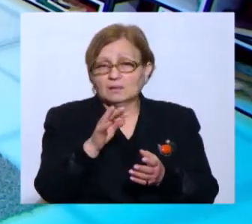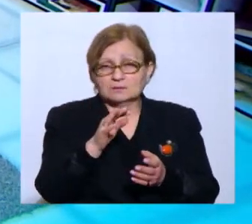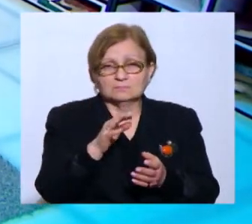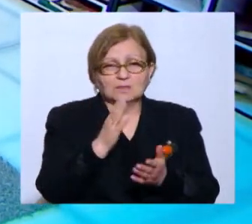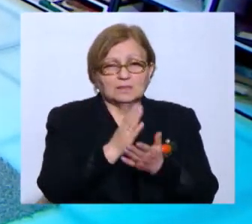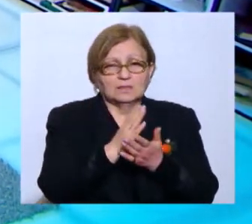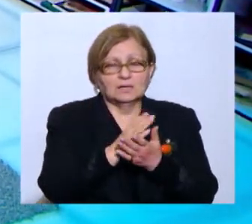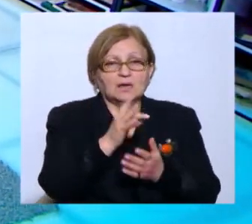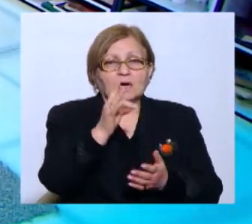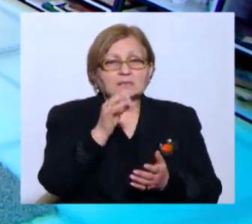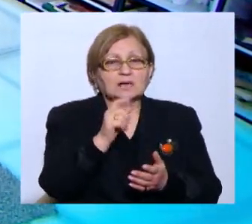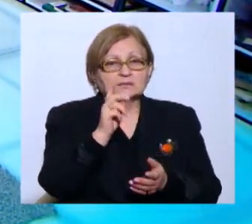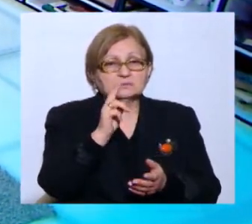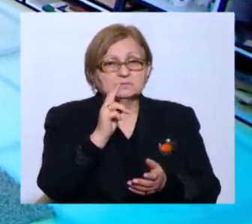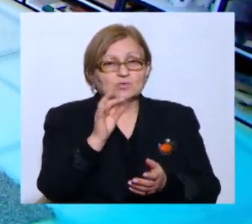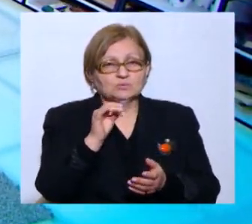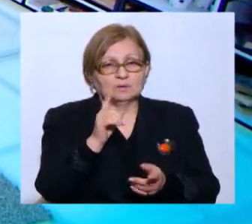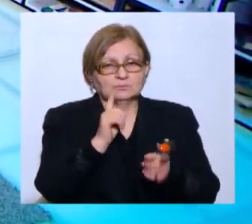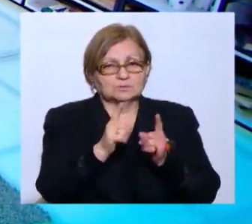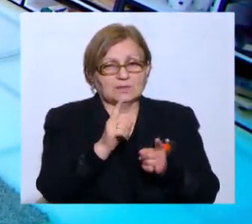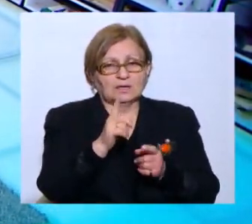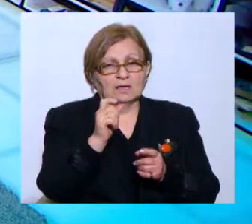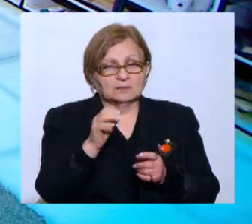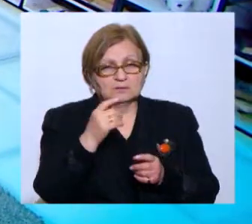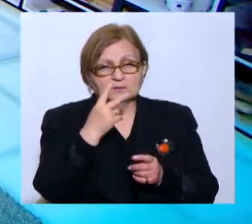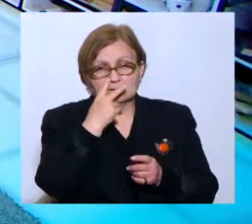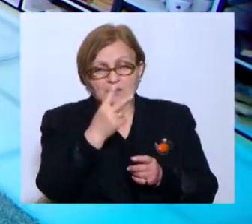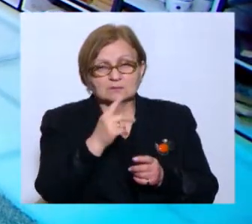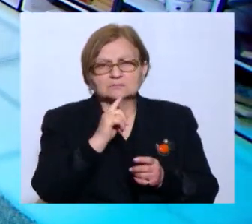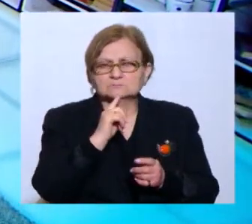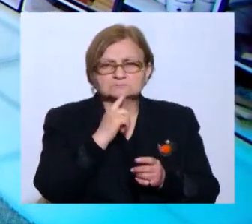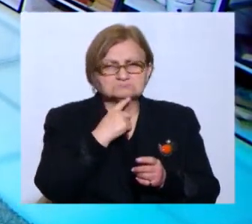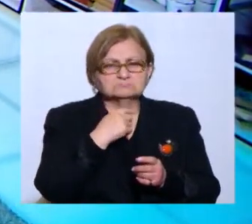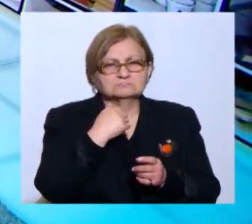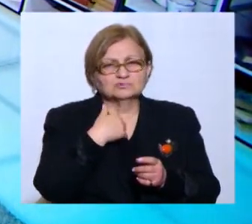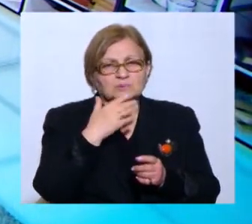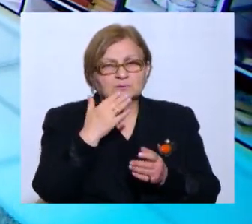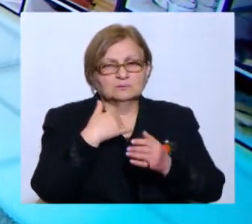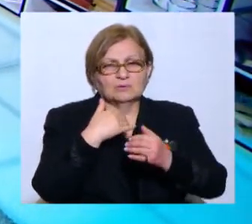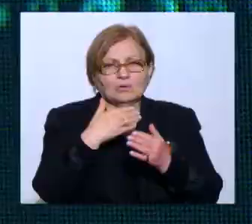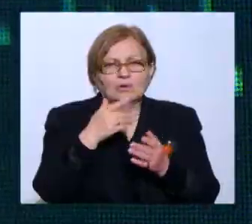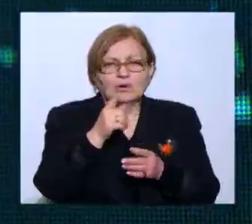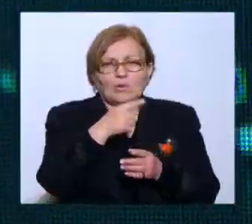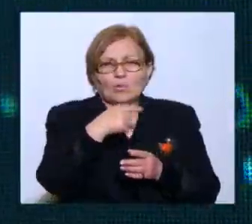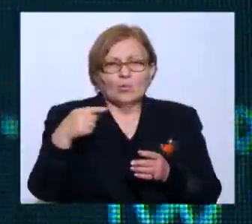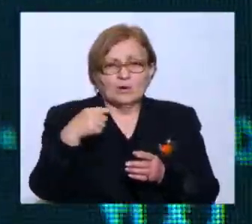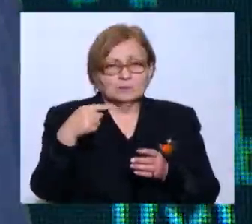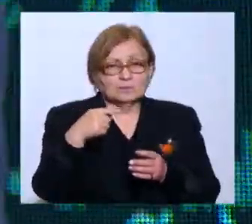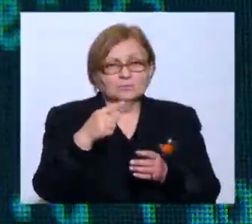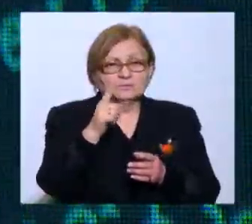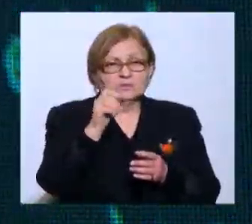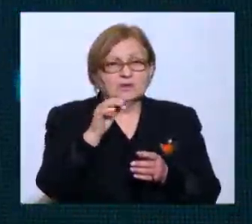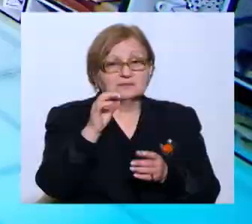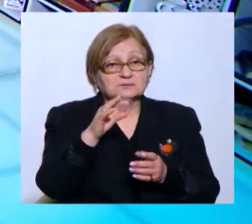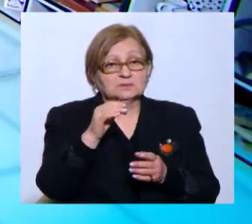არსებობს ასე რაციონალური ხარისხი, აქ გვიჩნდება ძალიან სერიოზული სირთულე, რის გამოც უარყოფითი ფუძისთვის ხარისხის მცნება არ